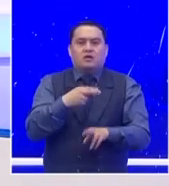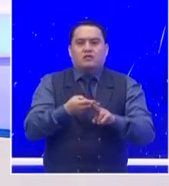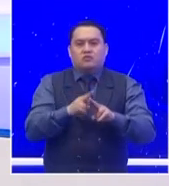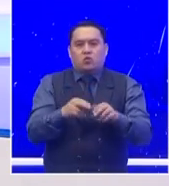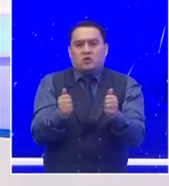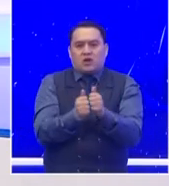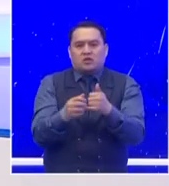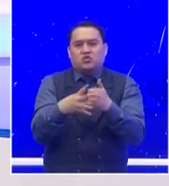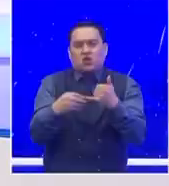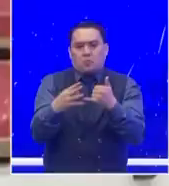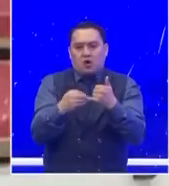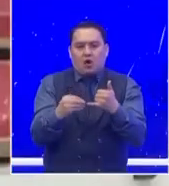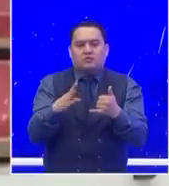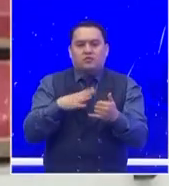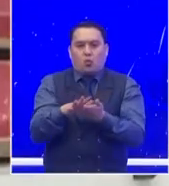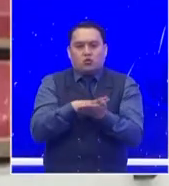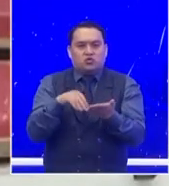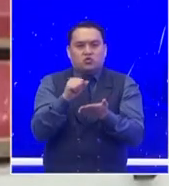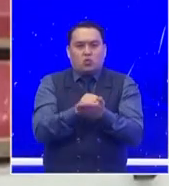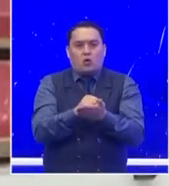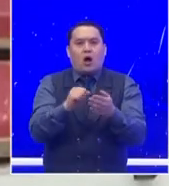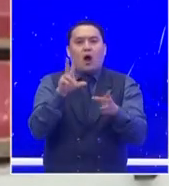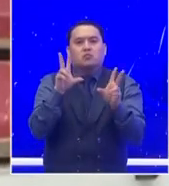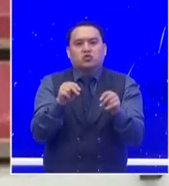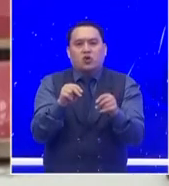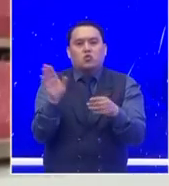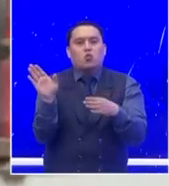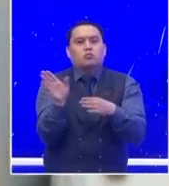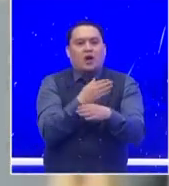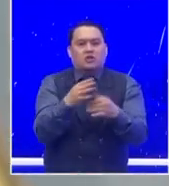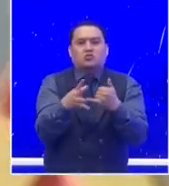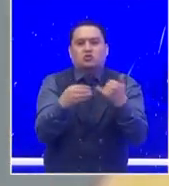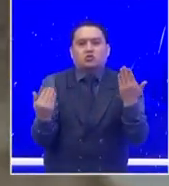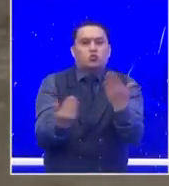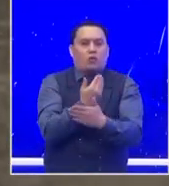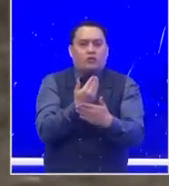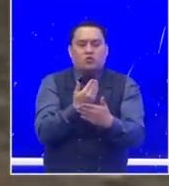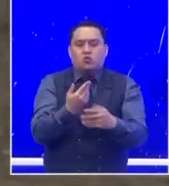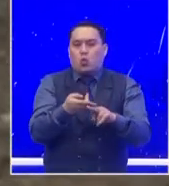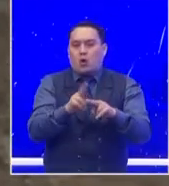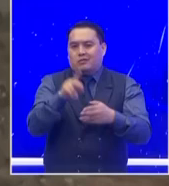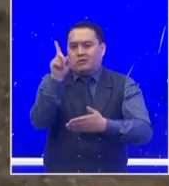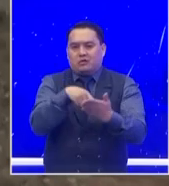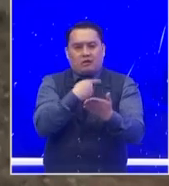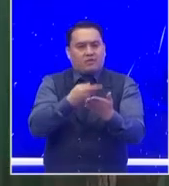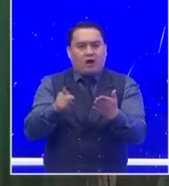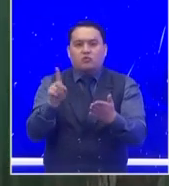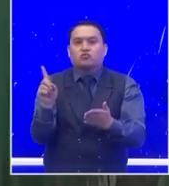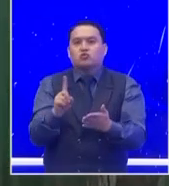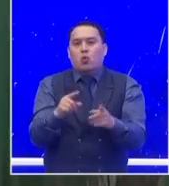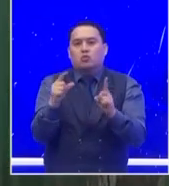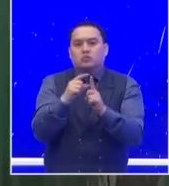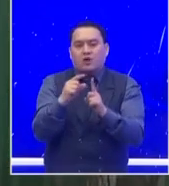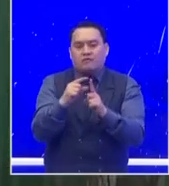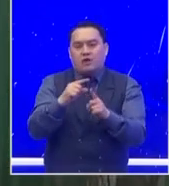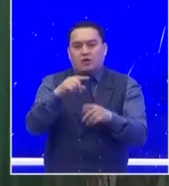«Коломенское». Мэрия обещает вывести зараженный грунт и провести рекультивацию, но протестующие этим заявлением не доверяют. По словам